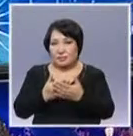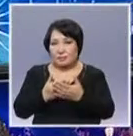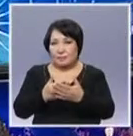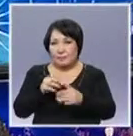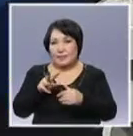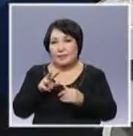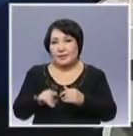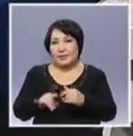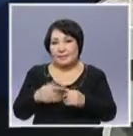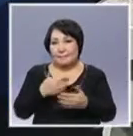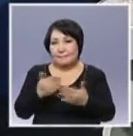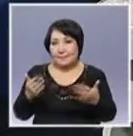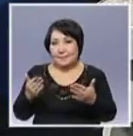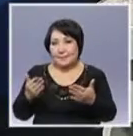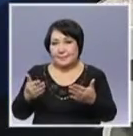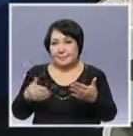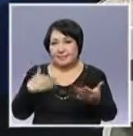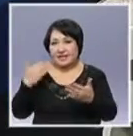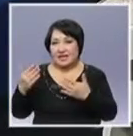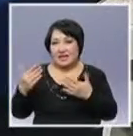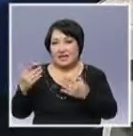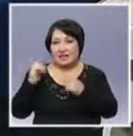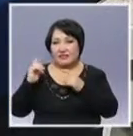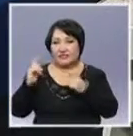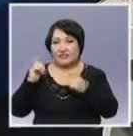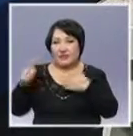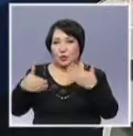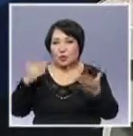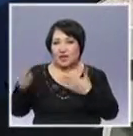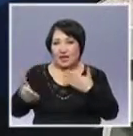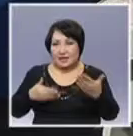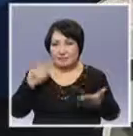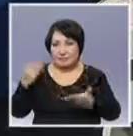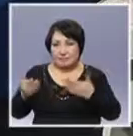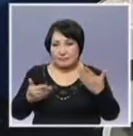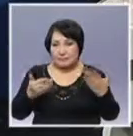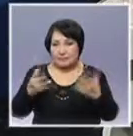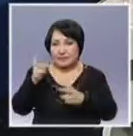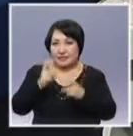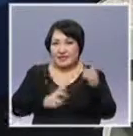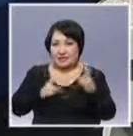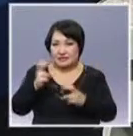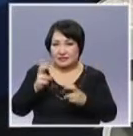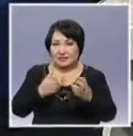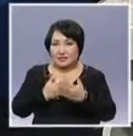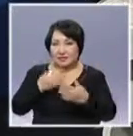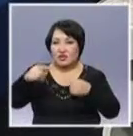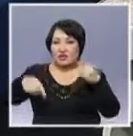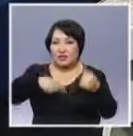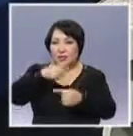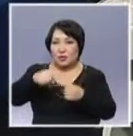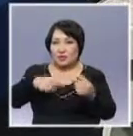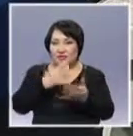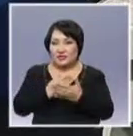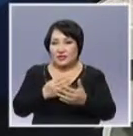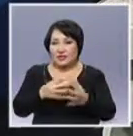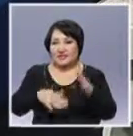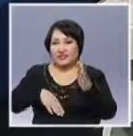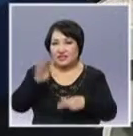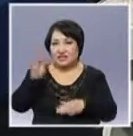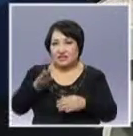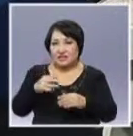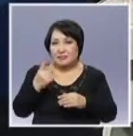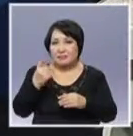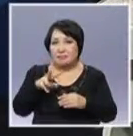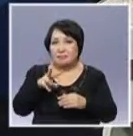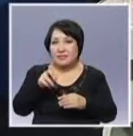выгружаем, к примеру, предприятие. Если у него, например, обороты составляют свыше миллиарда, и при